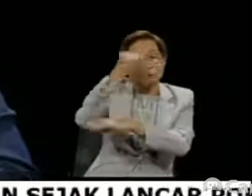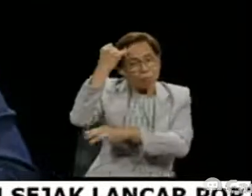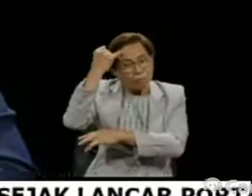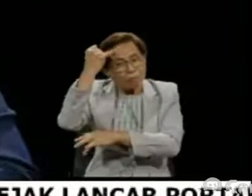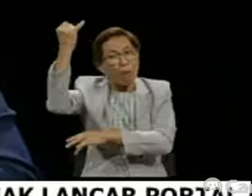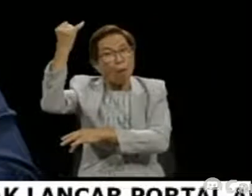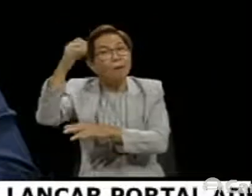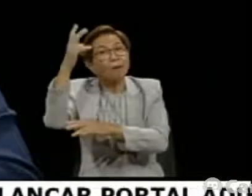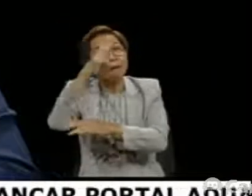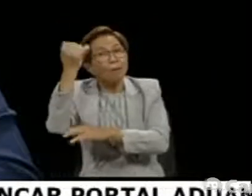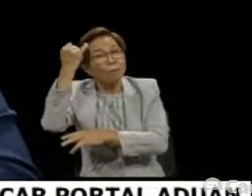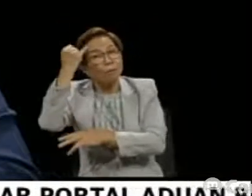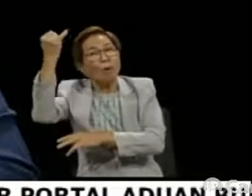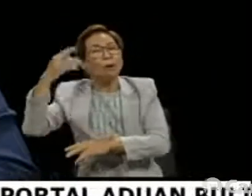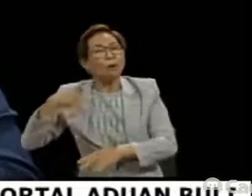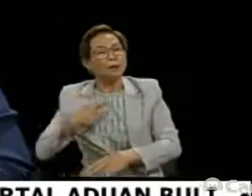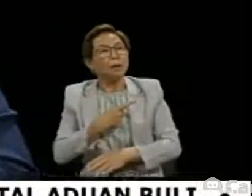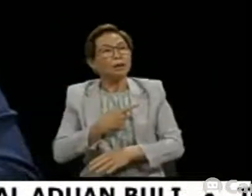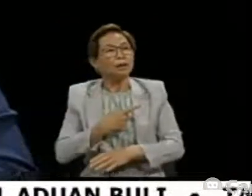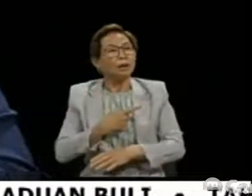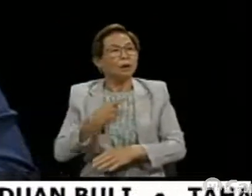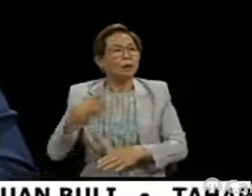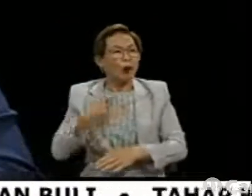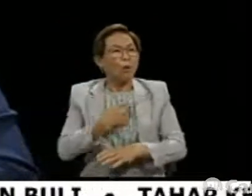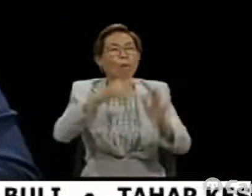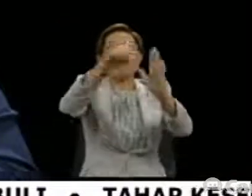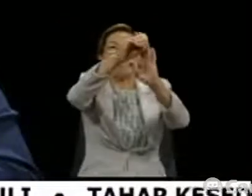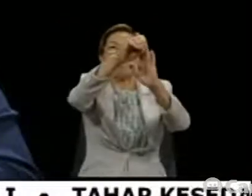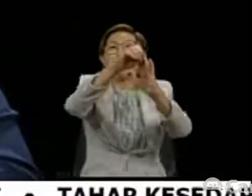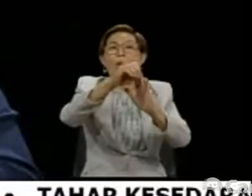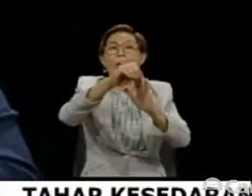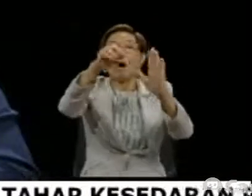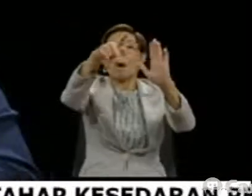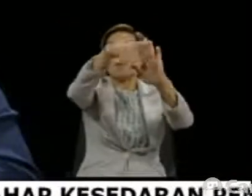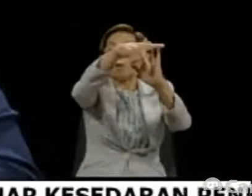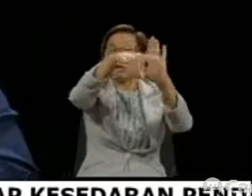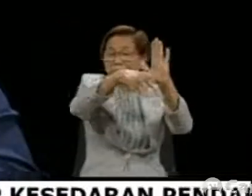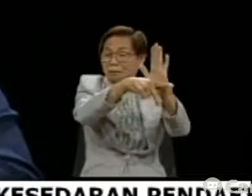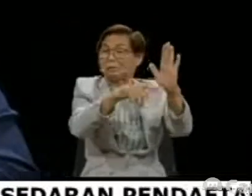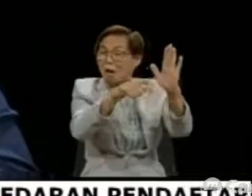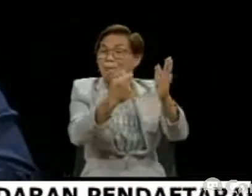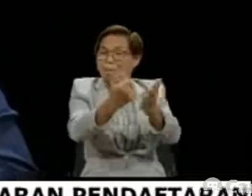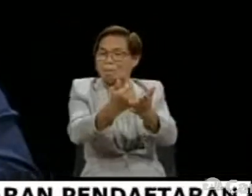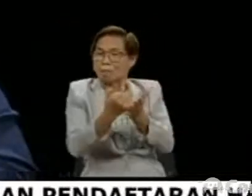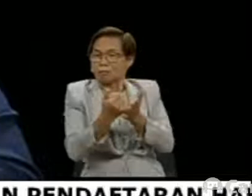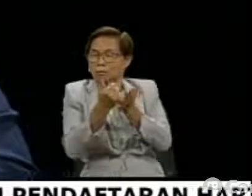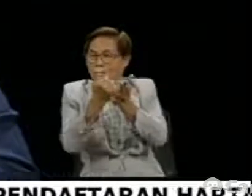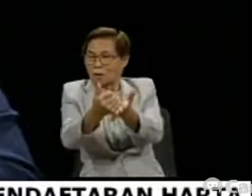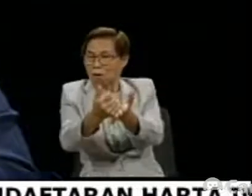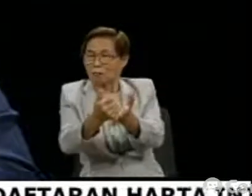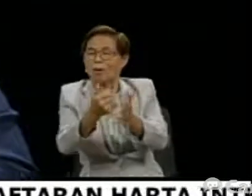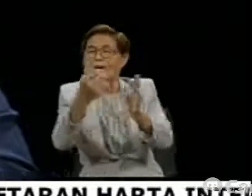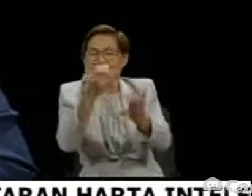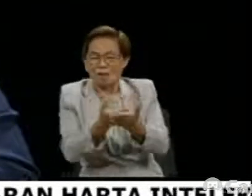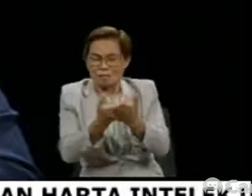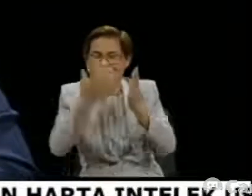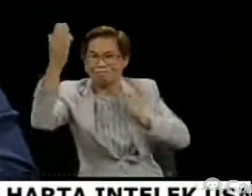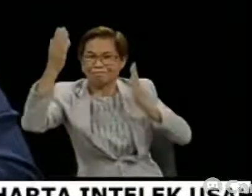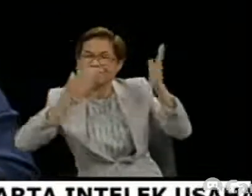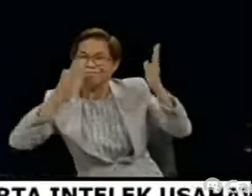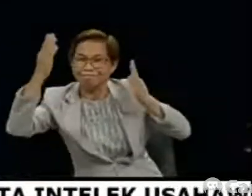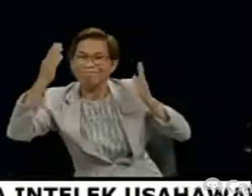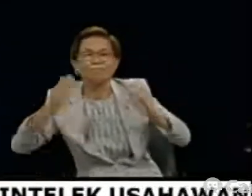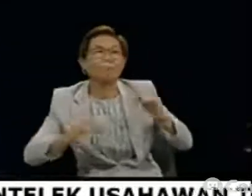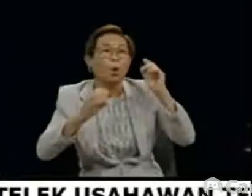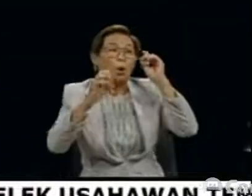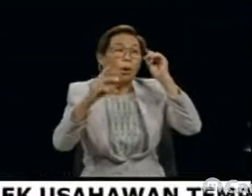kita outfit ke komik polisi yang telah juga akan membantu ekonomi kita Uh oke